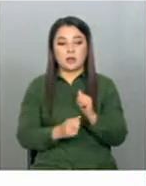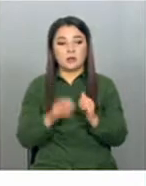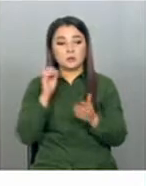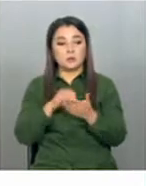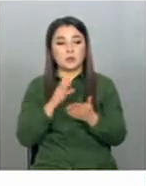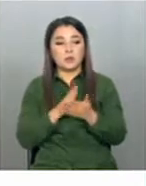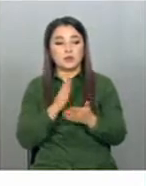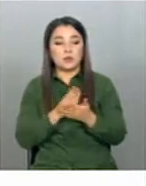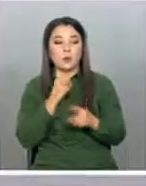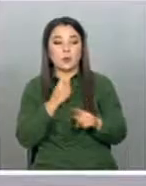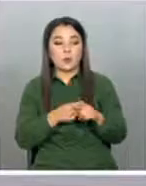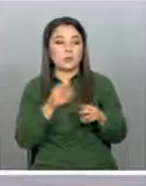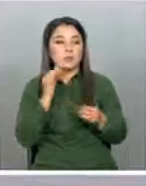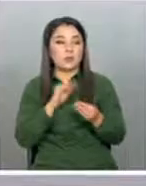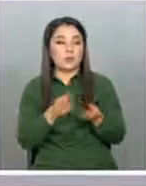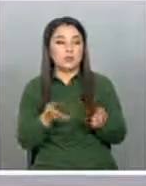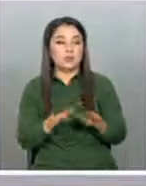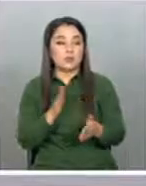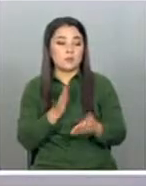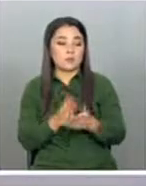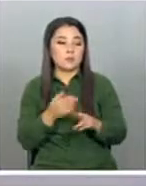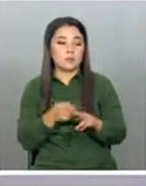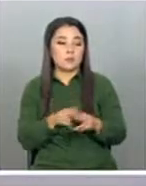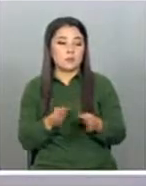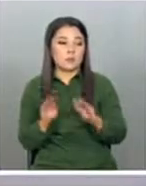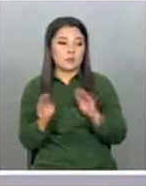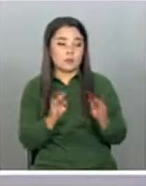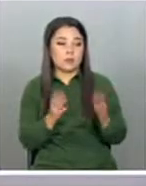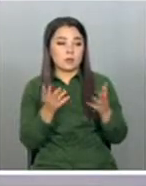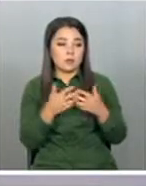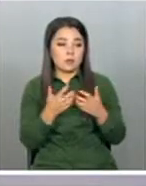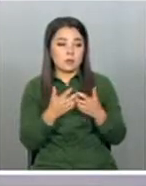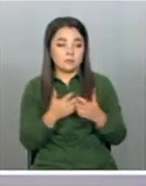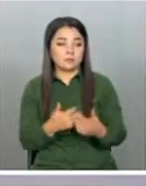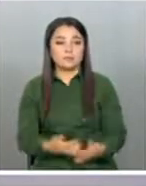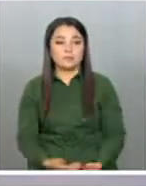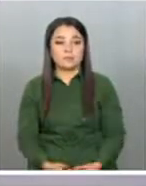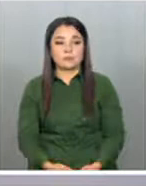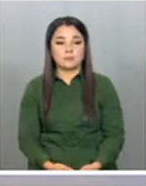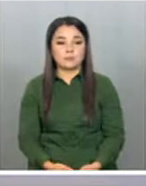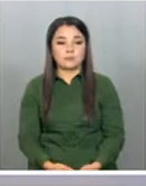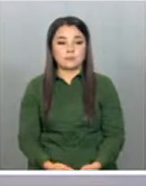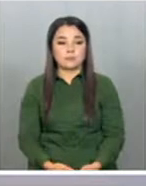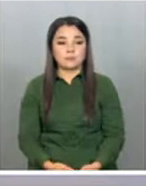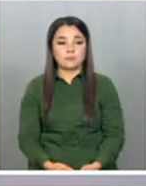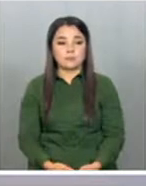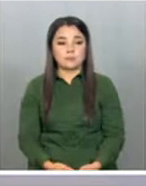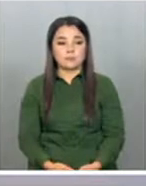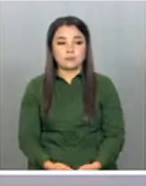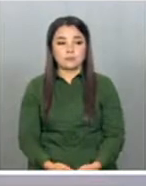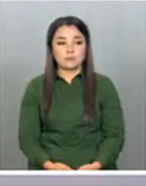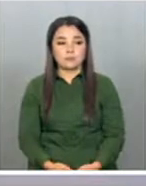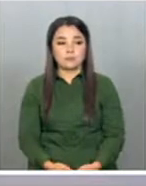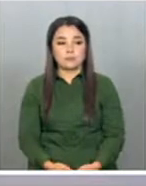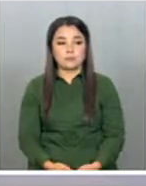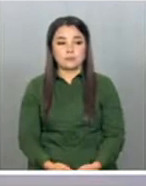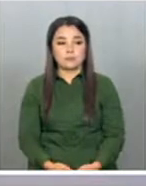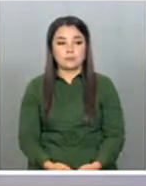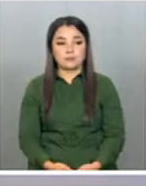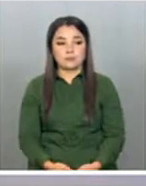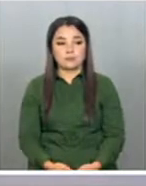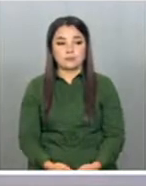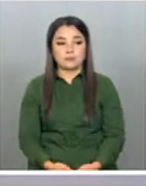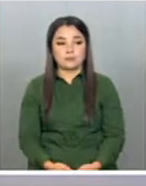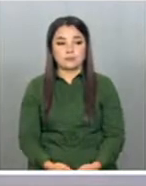өз таңбасымен қалады. Сонда 2t квадрат қосу 6t азайту 7, қосу 3t